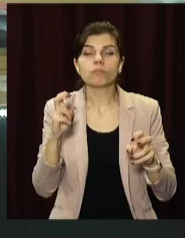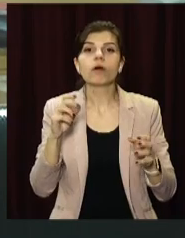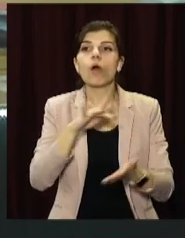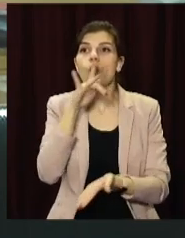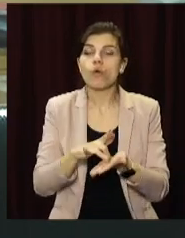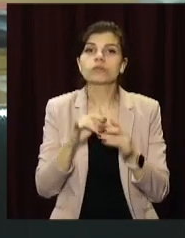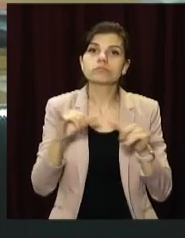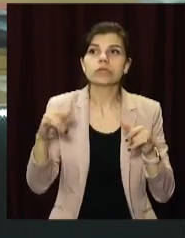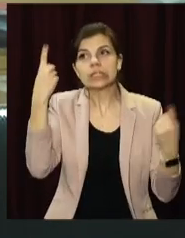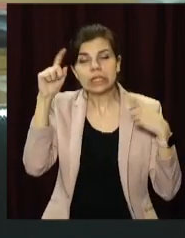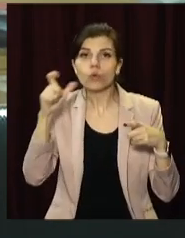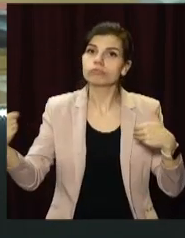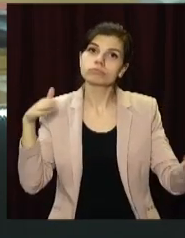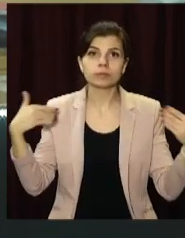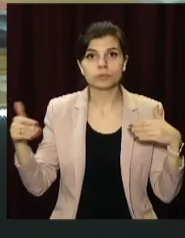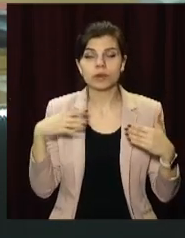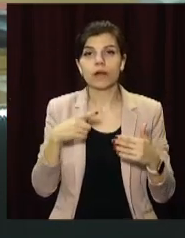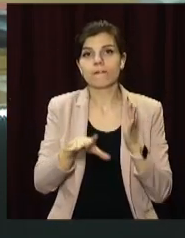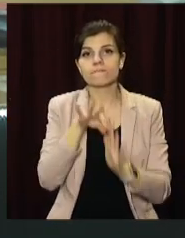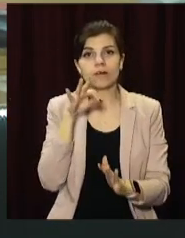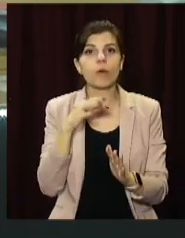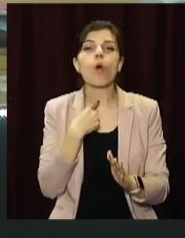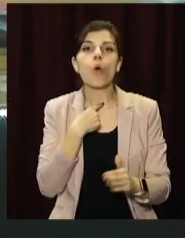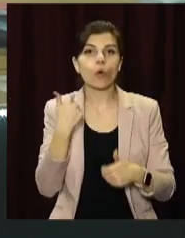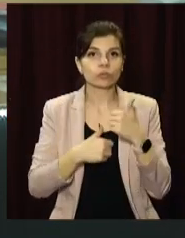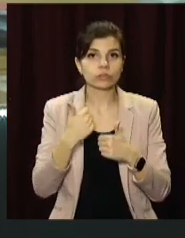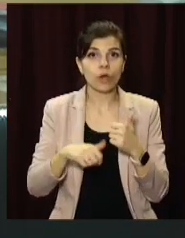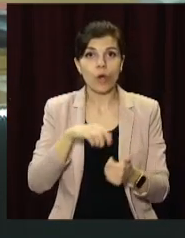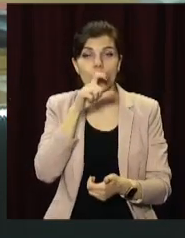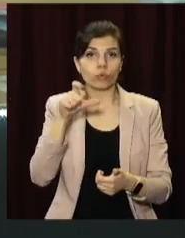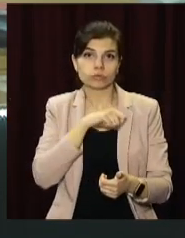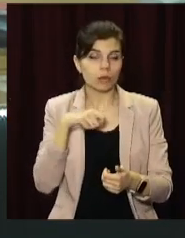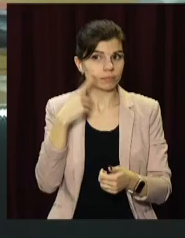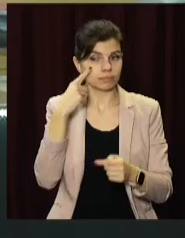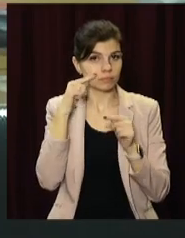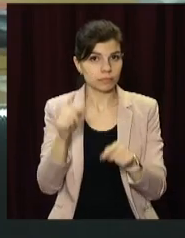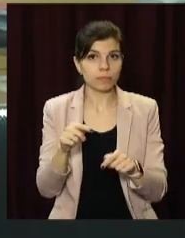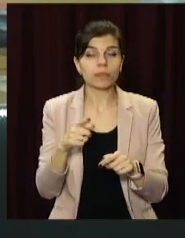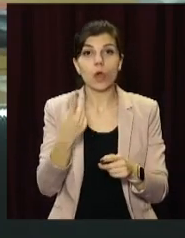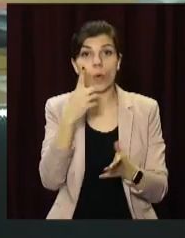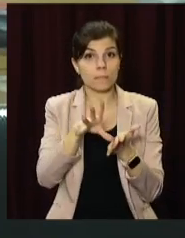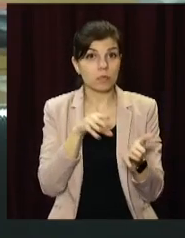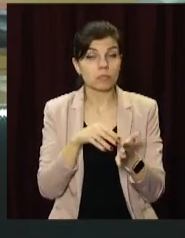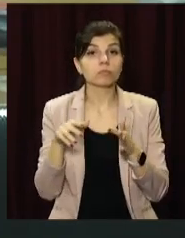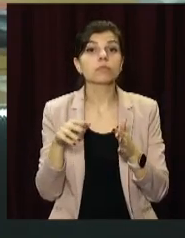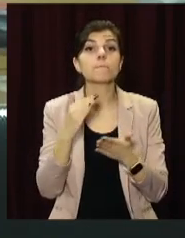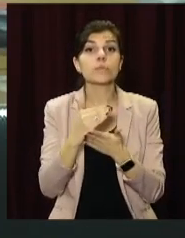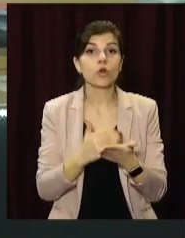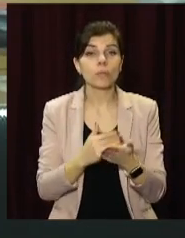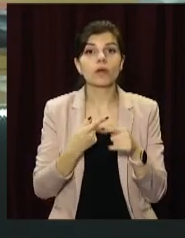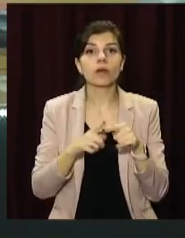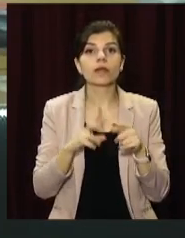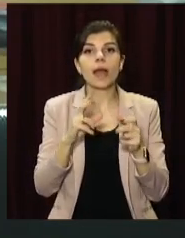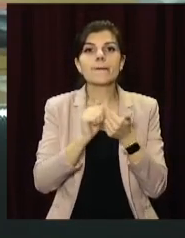та розвитку міського простору створюють і обирають шляхом голосування самі городяни. Один з успішних прикладів дієвості програми – мережа